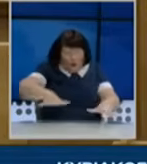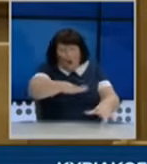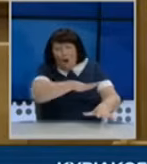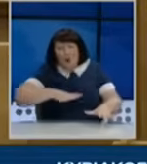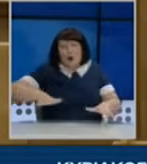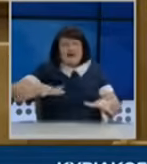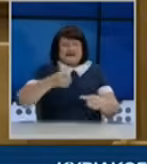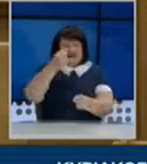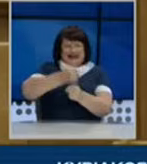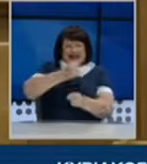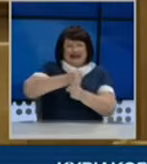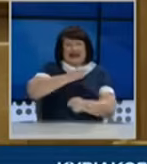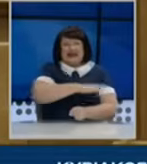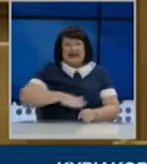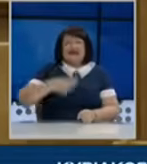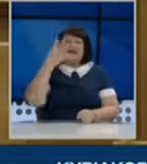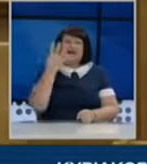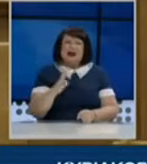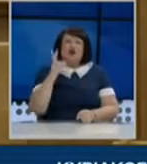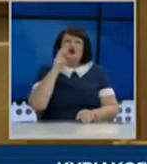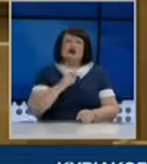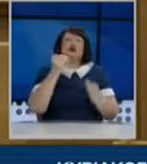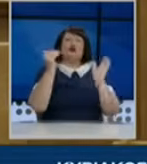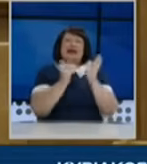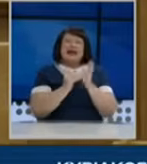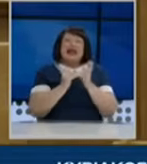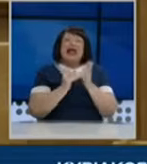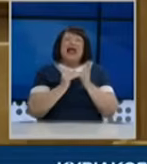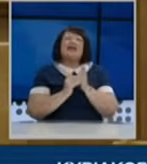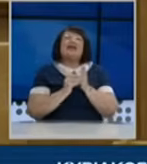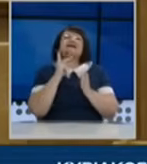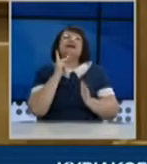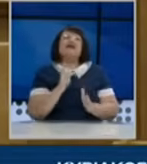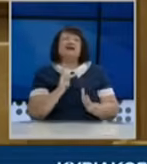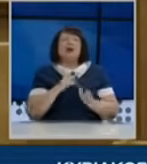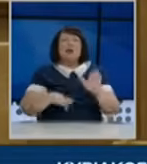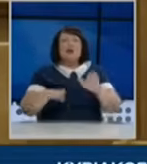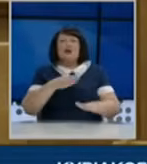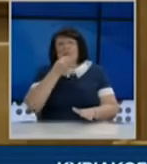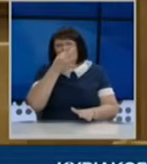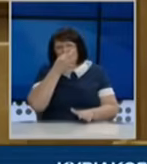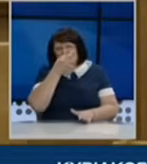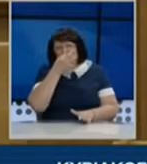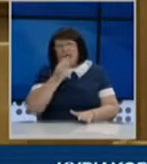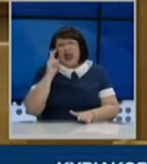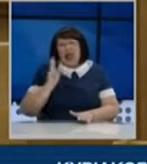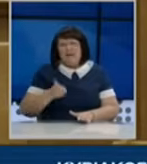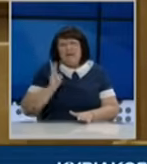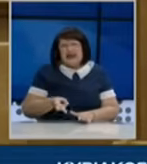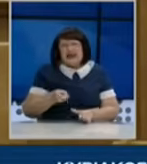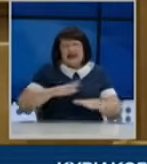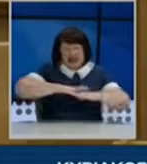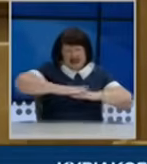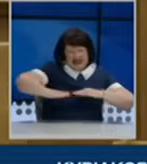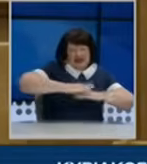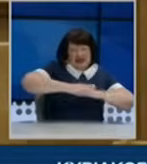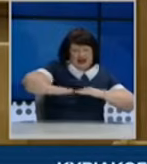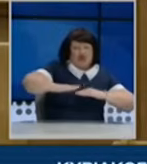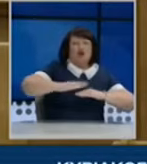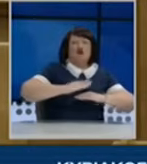αποτέλεσμα δημιουργούνται 420.000 κυβικά πόδια τοξικών αερίων, 2.000 κυβικά πόδια όξινα